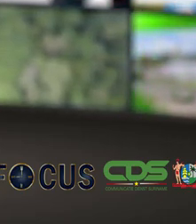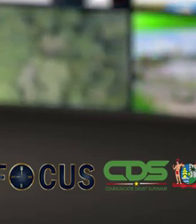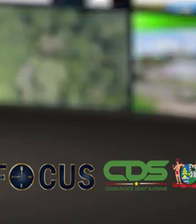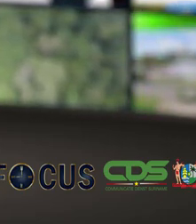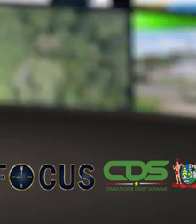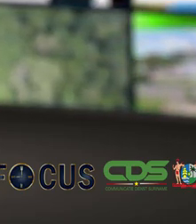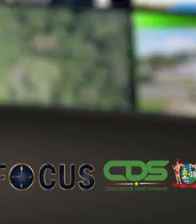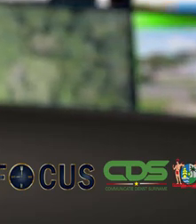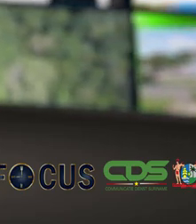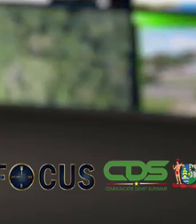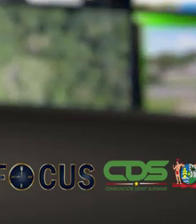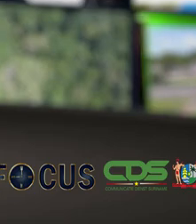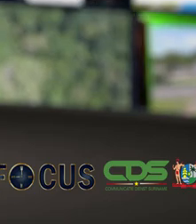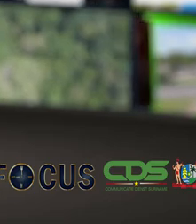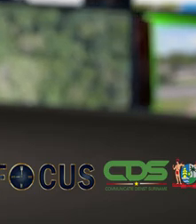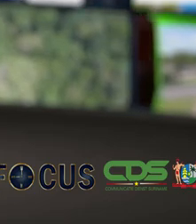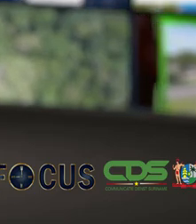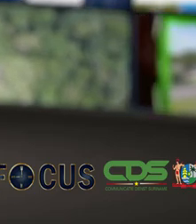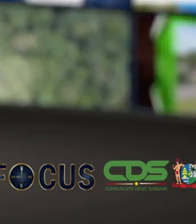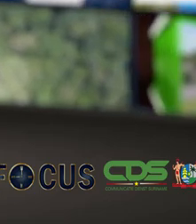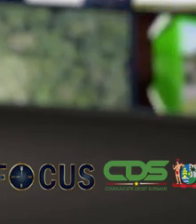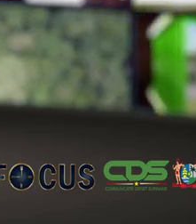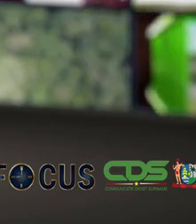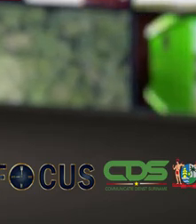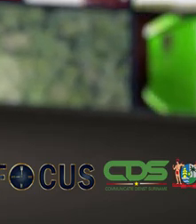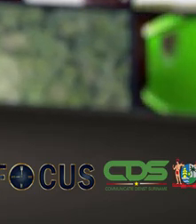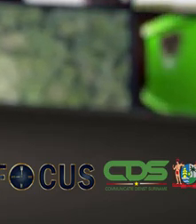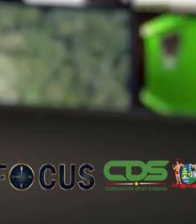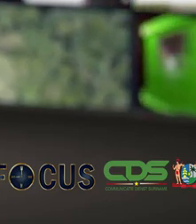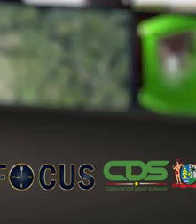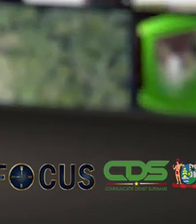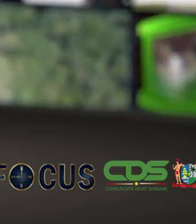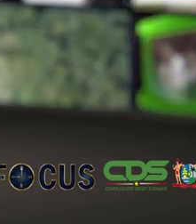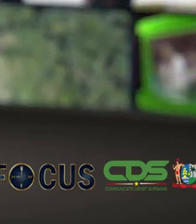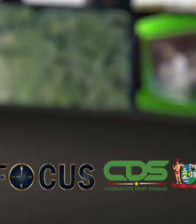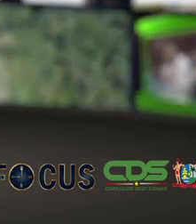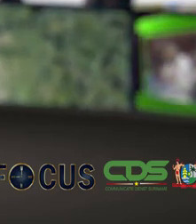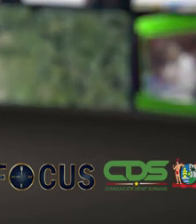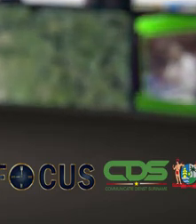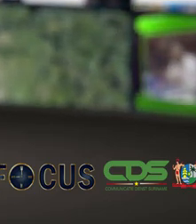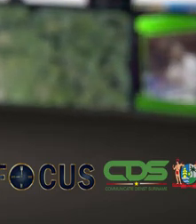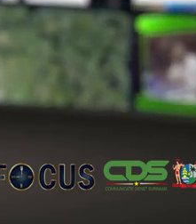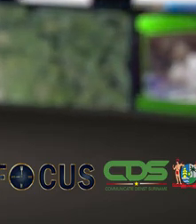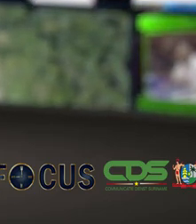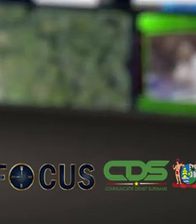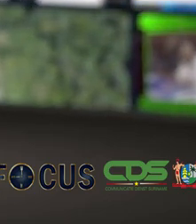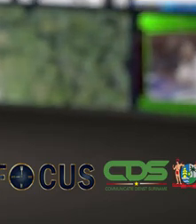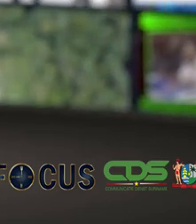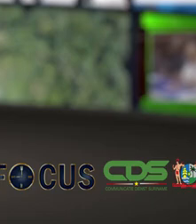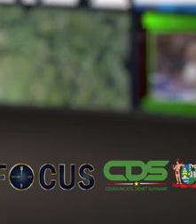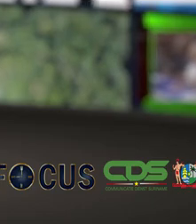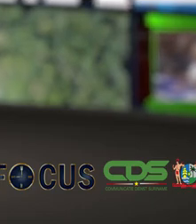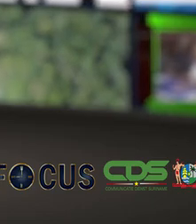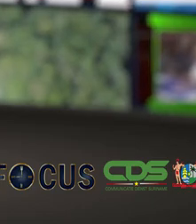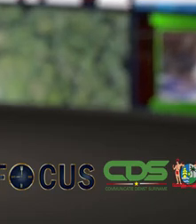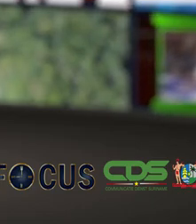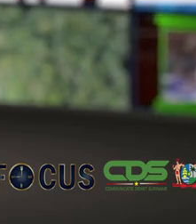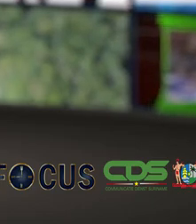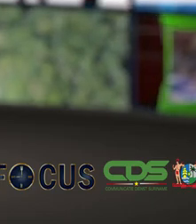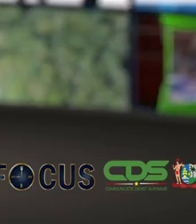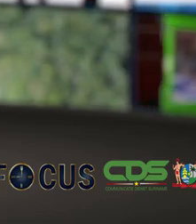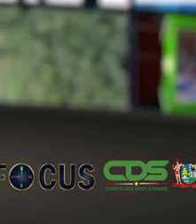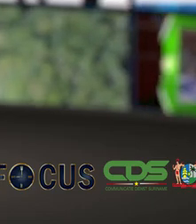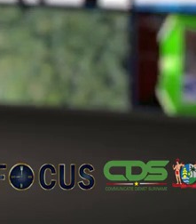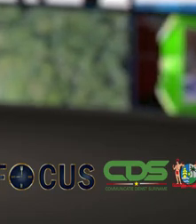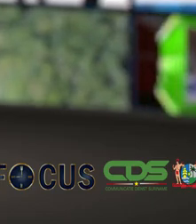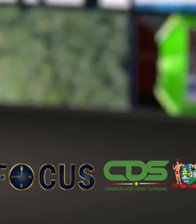daarvan. De bewindsman wees onder meer erop dat onder het vorige kabinet er veel geld is gepompt in de economie, met als